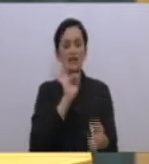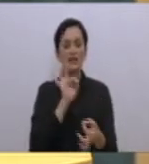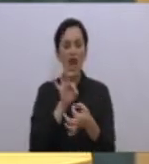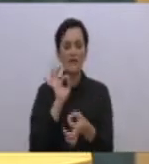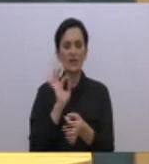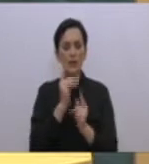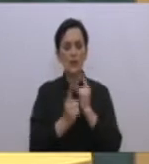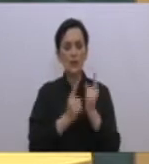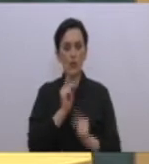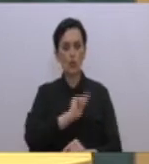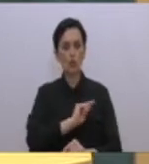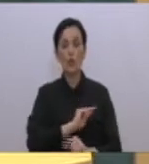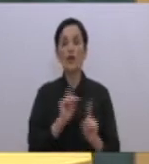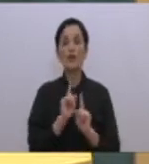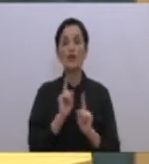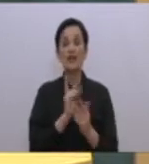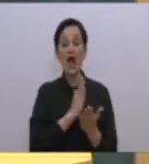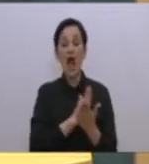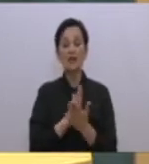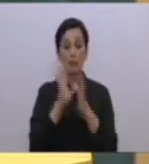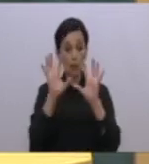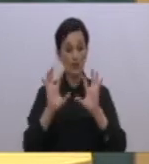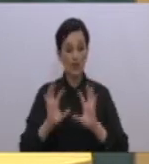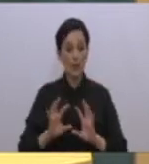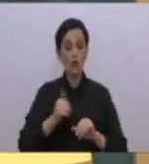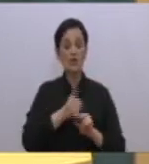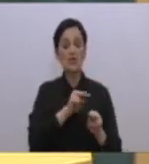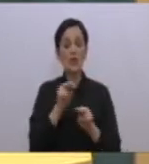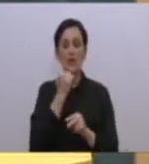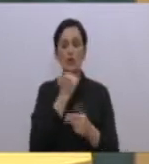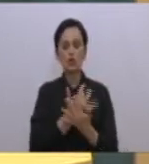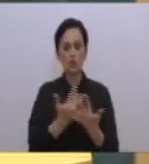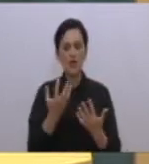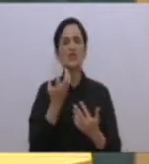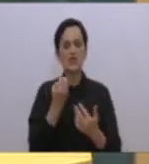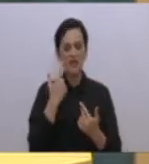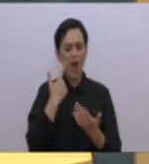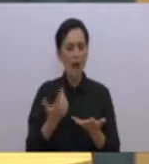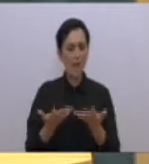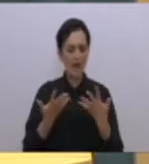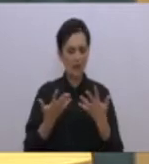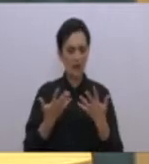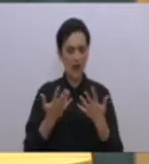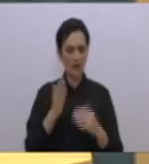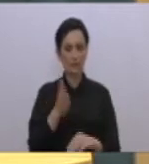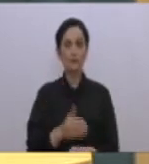მუშაობას, რათა არსებული საკანონმდებლო და საზედამხედველო ინსტრუმენტები კიდევ უფრო ეფექტიანი